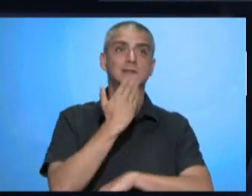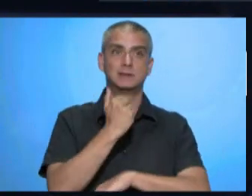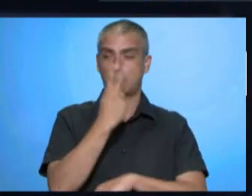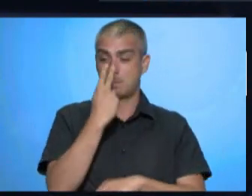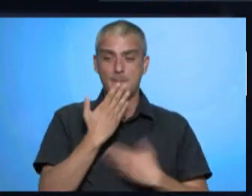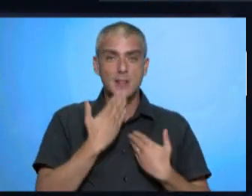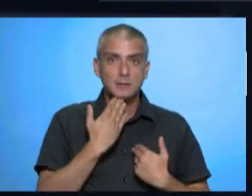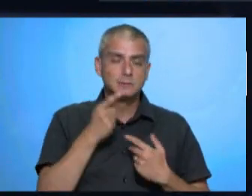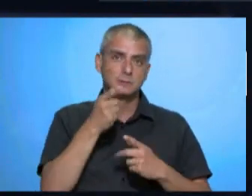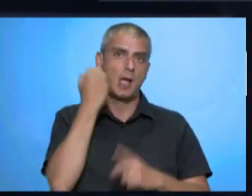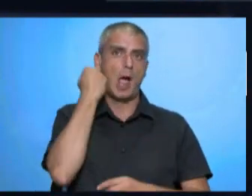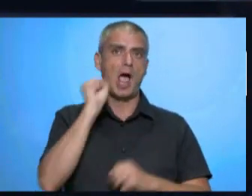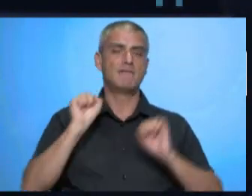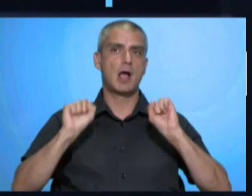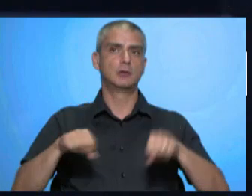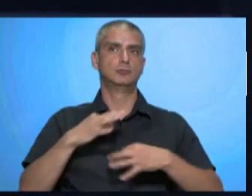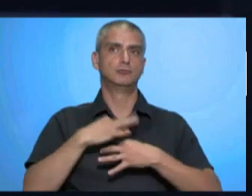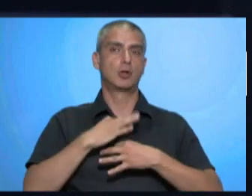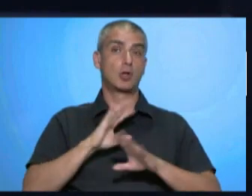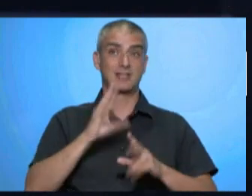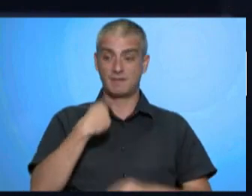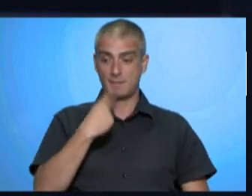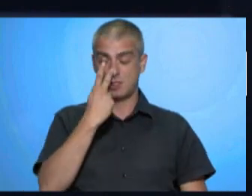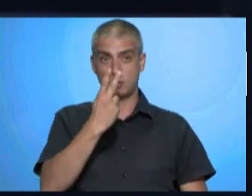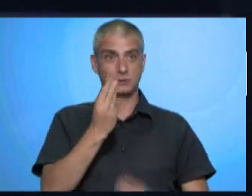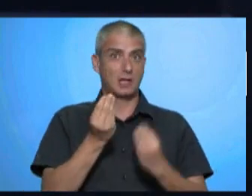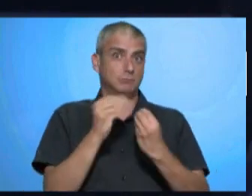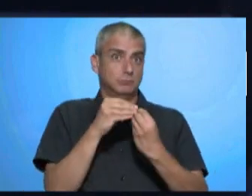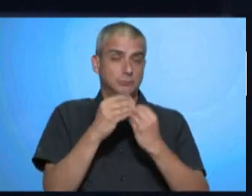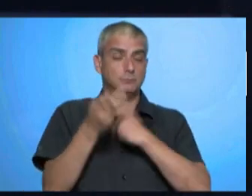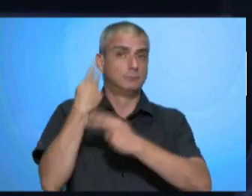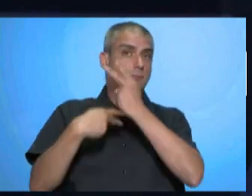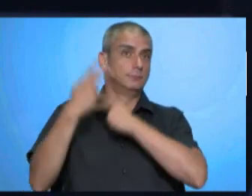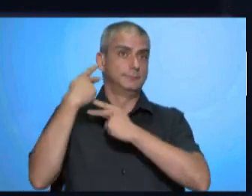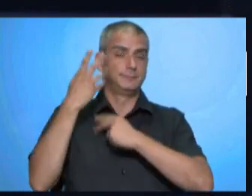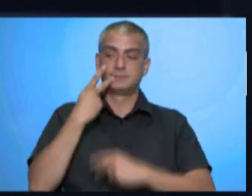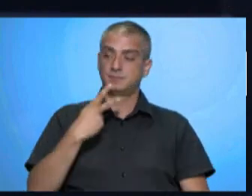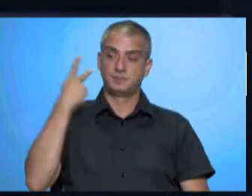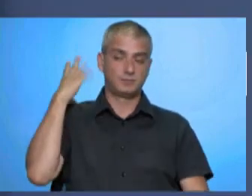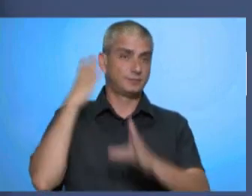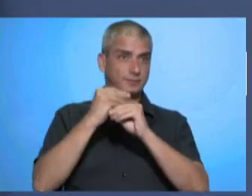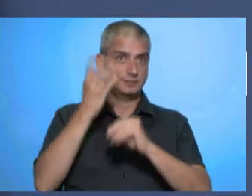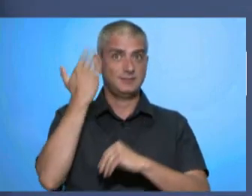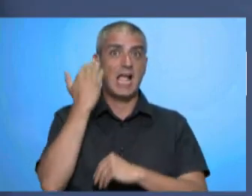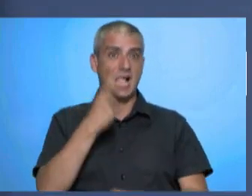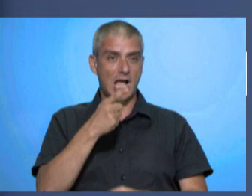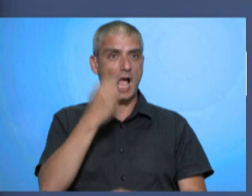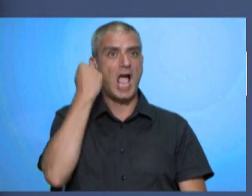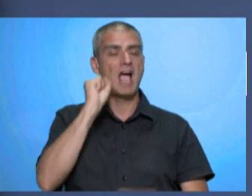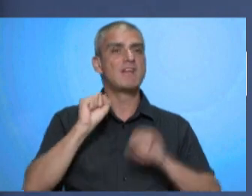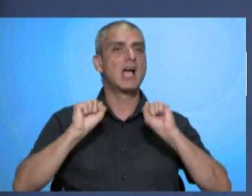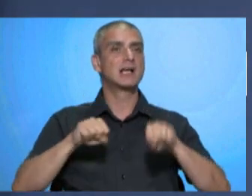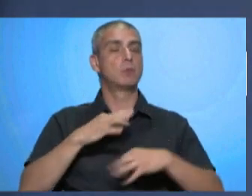ישראל מדובר בהפרת ריבונות, ואם נסתכל על אירועים כחורה, אירועים בשנתיים האחרונות שבהם הייתה הפרת